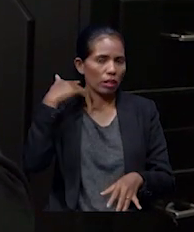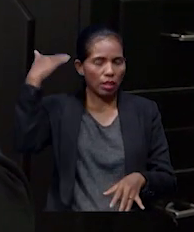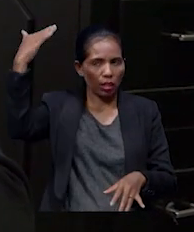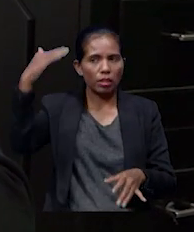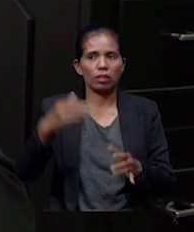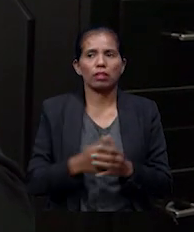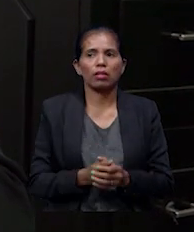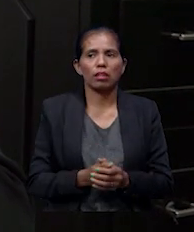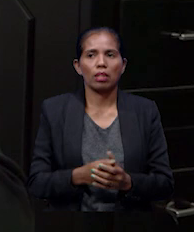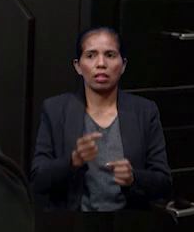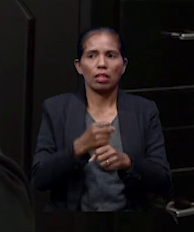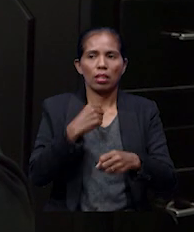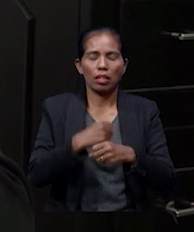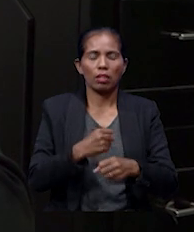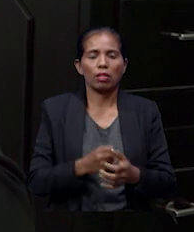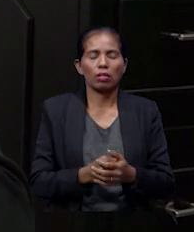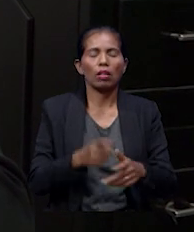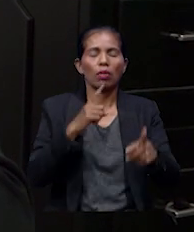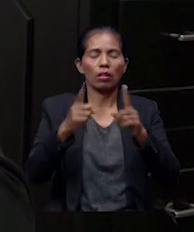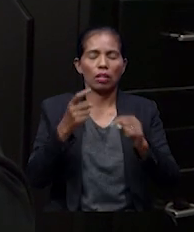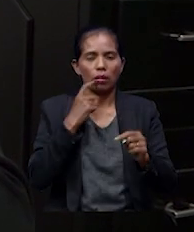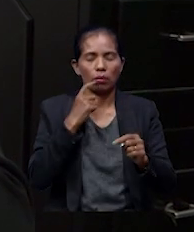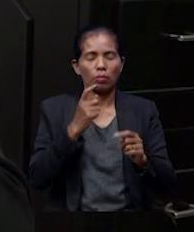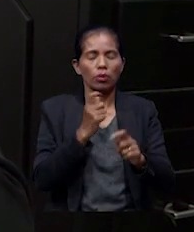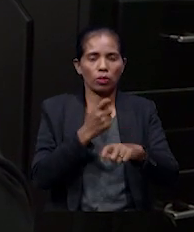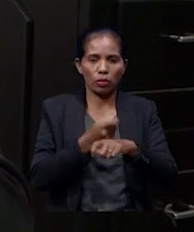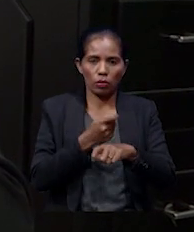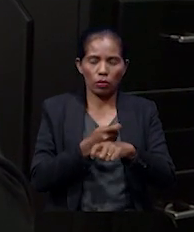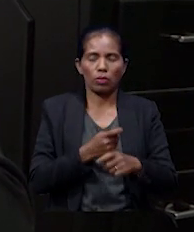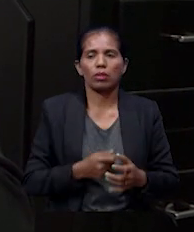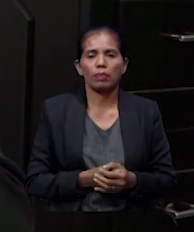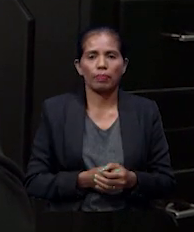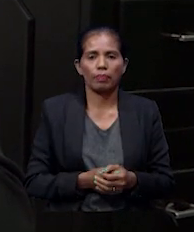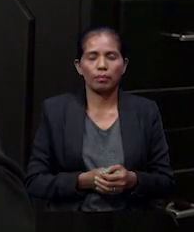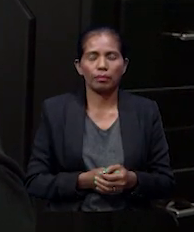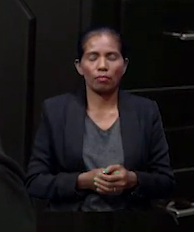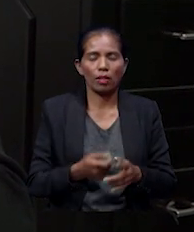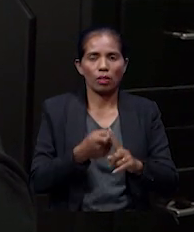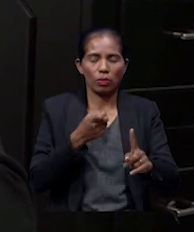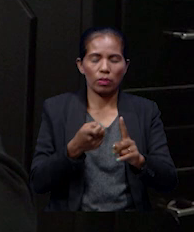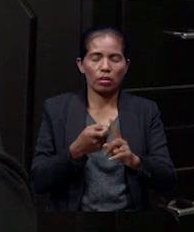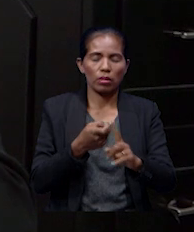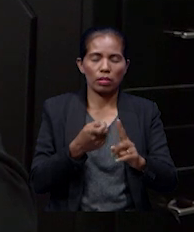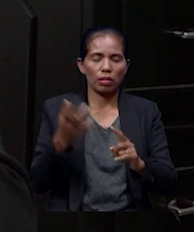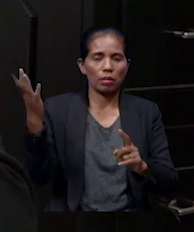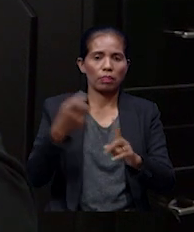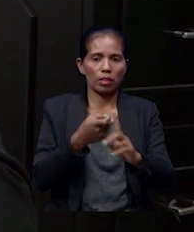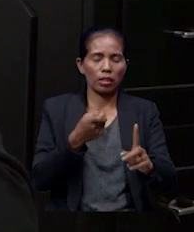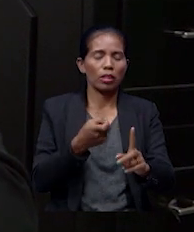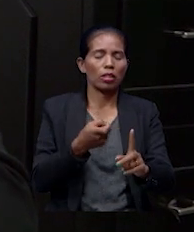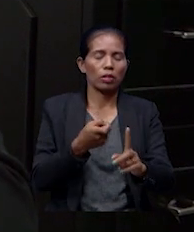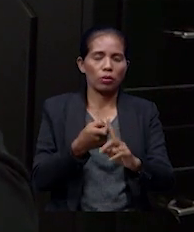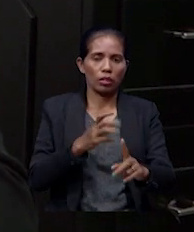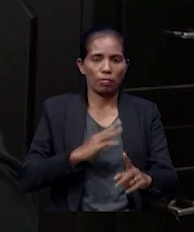nia kulia i halu ibun tos nebe hosi naba mai direktamente mai hospital na sura